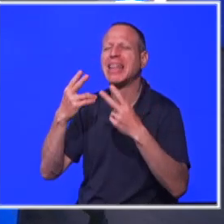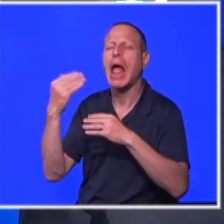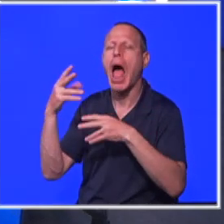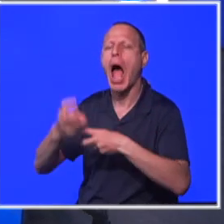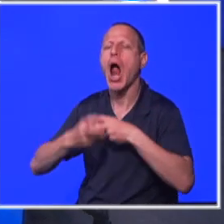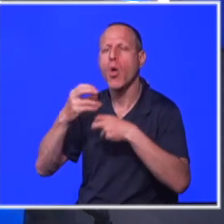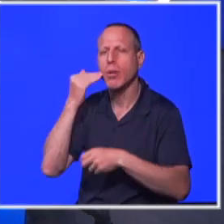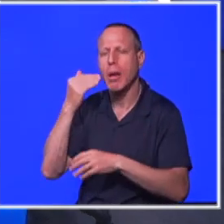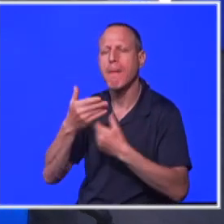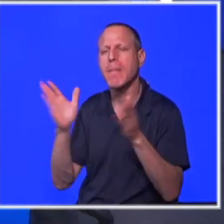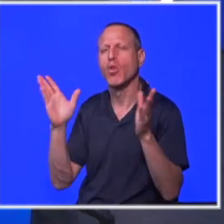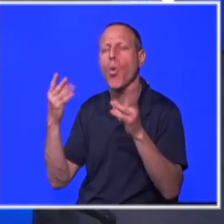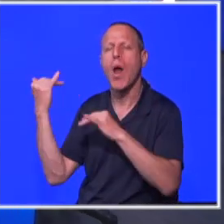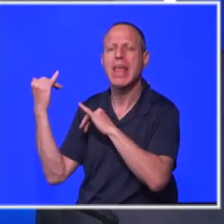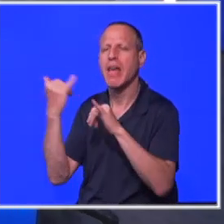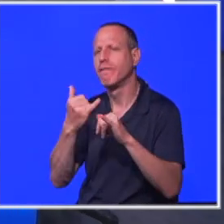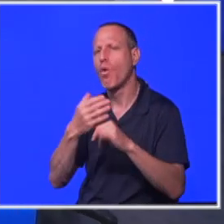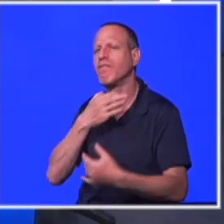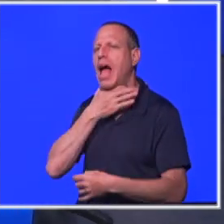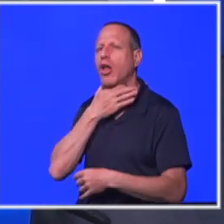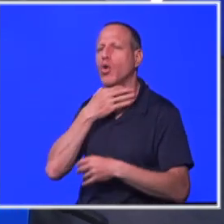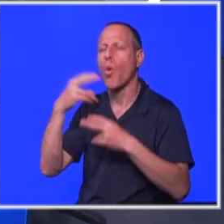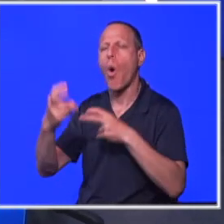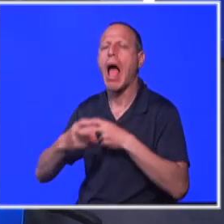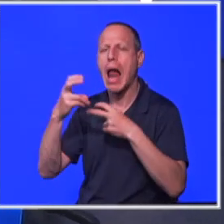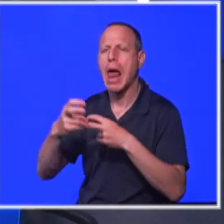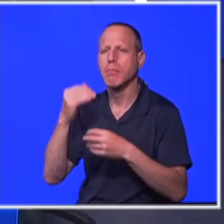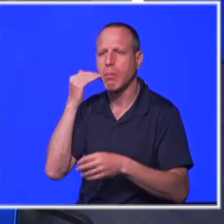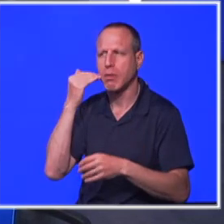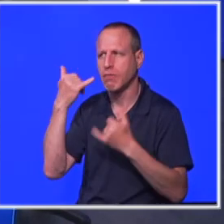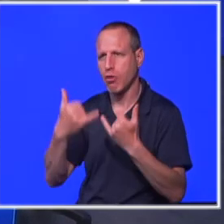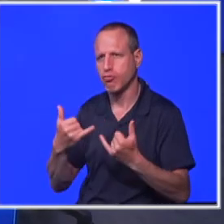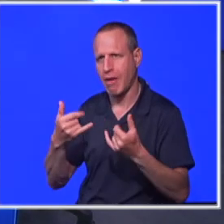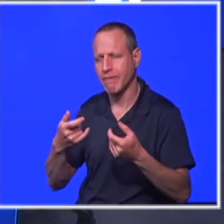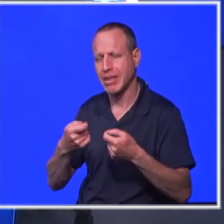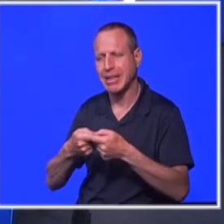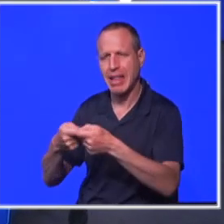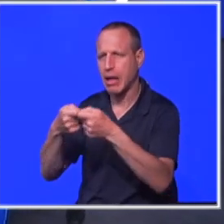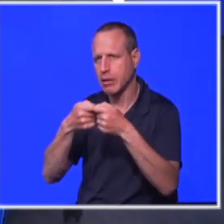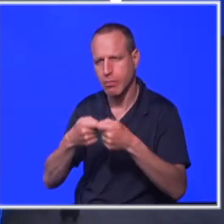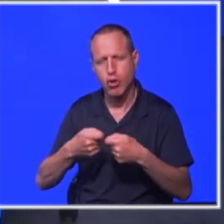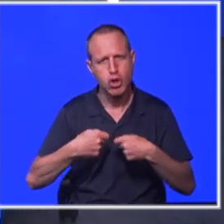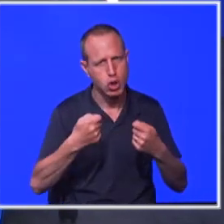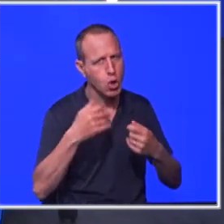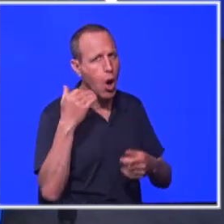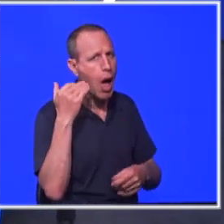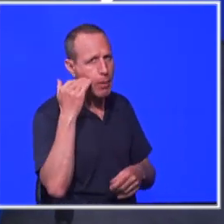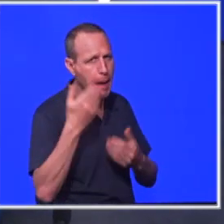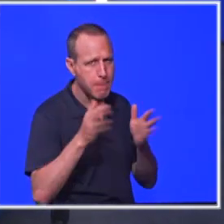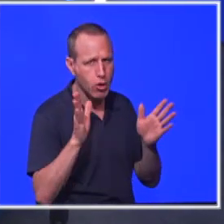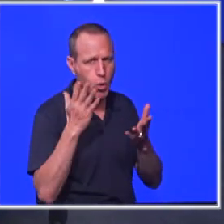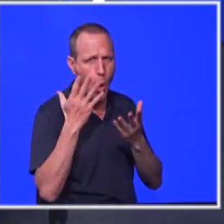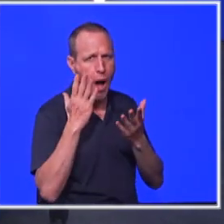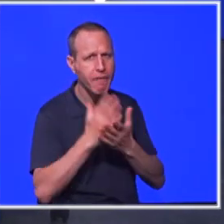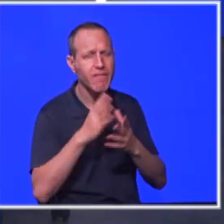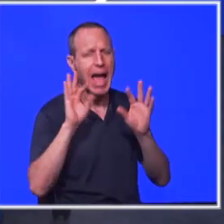ליבוא, ובאיזשהו מקום חנקו את החקלאים האמריקאים, ועכשיו תאגידים, חקלאות... שוק האמריקאי פתוח כבר עשרות שנים,